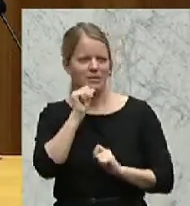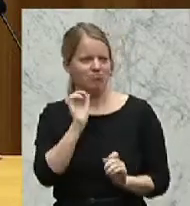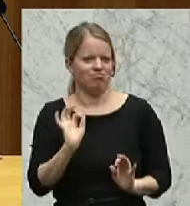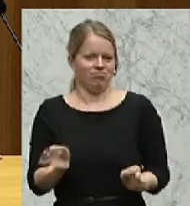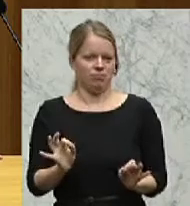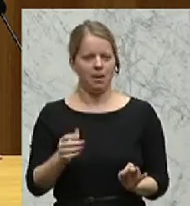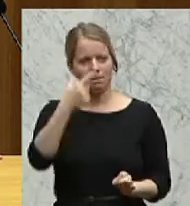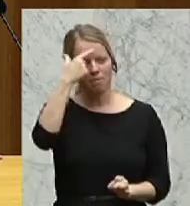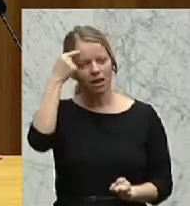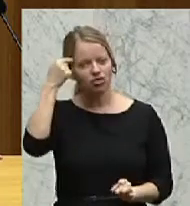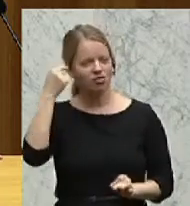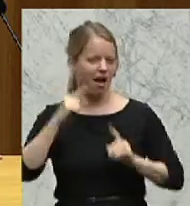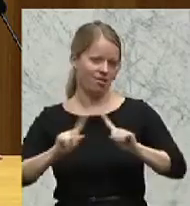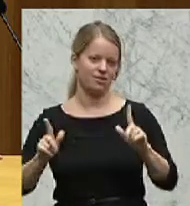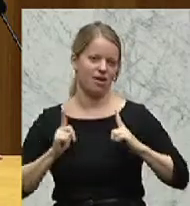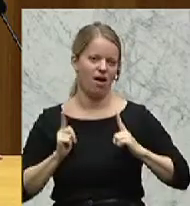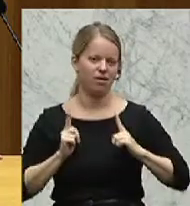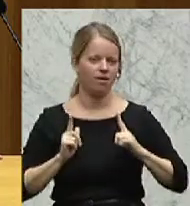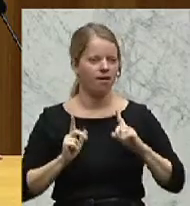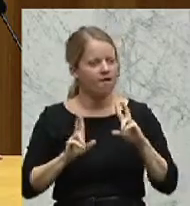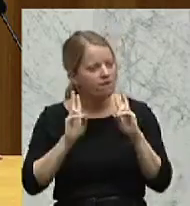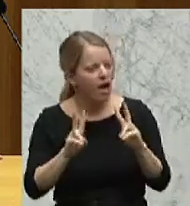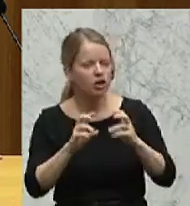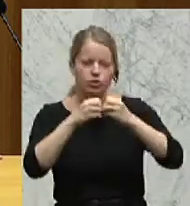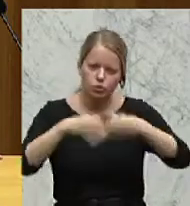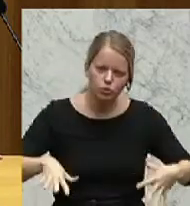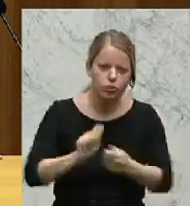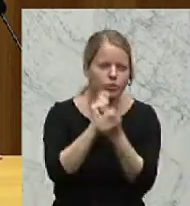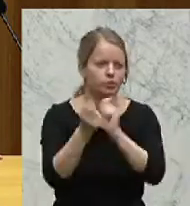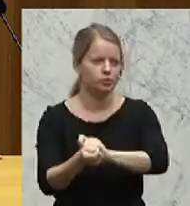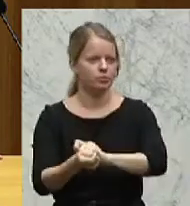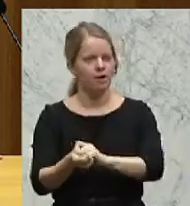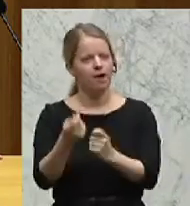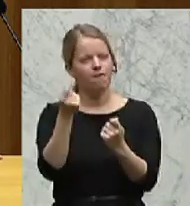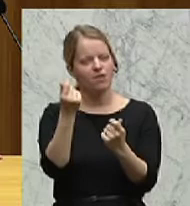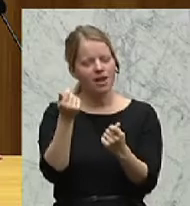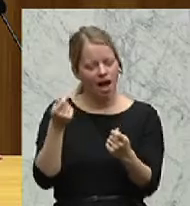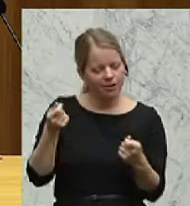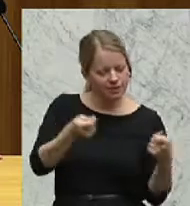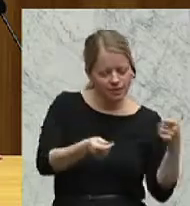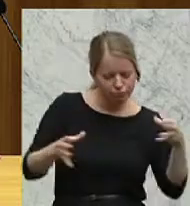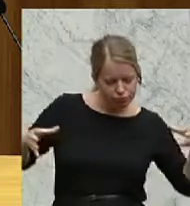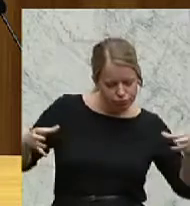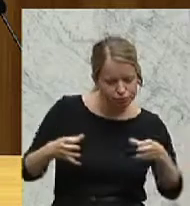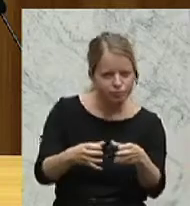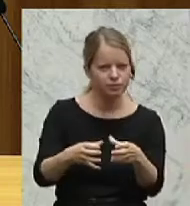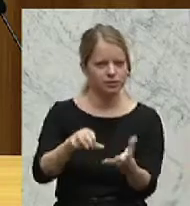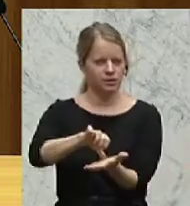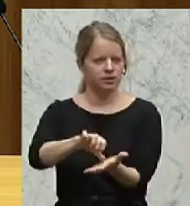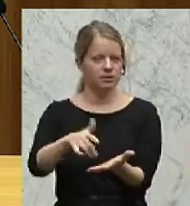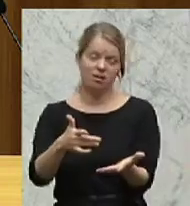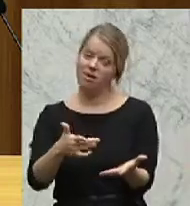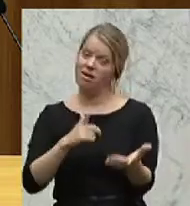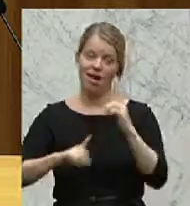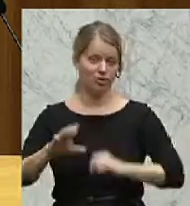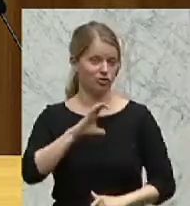sich das die Menschen erwartet haben. Eine wirkliche Strukturreform, wo man beispielsweise auch Finanzströme bündelt. Das alles, diese Chance ist